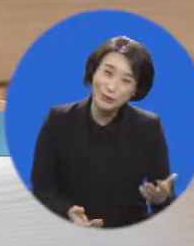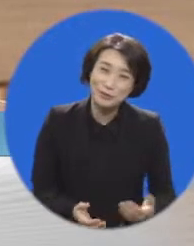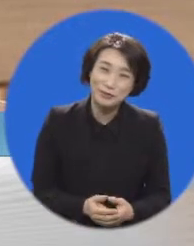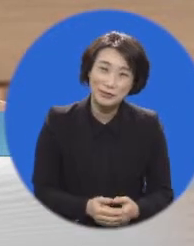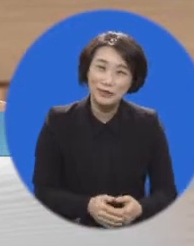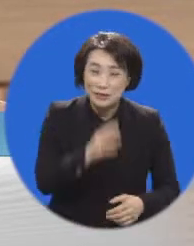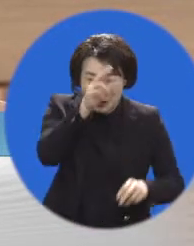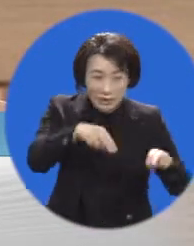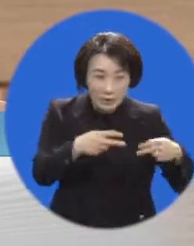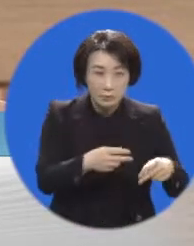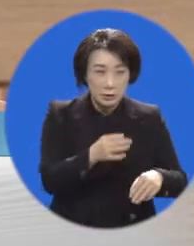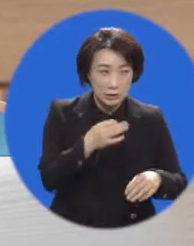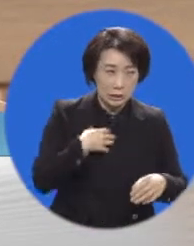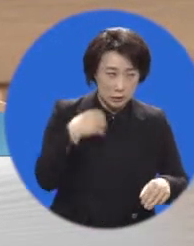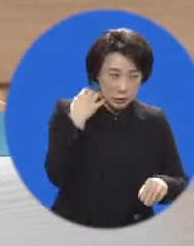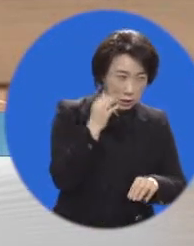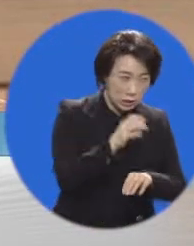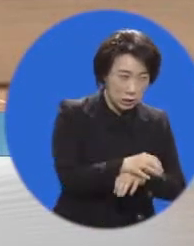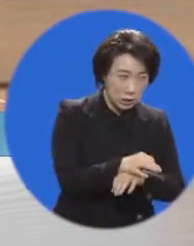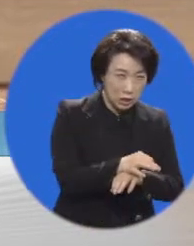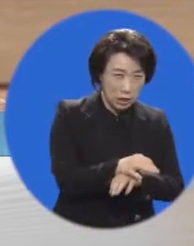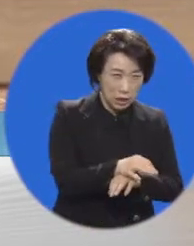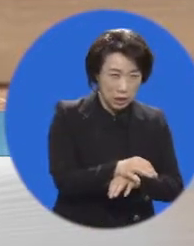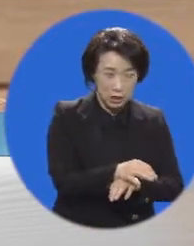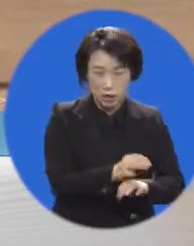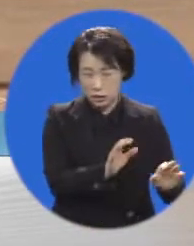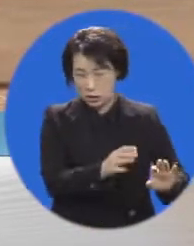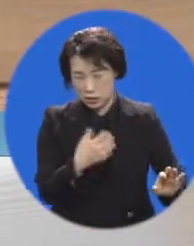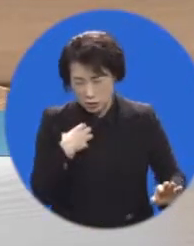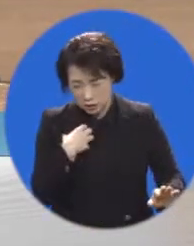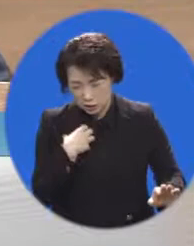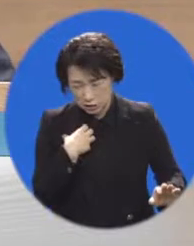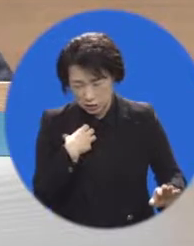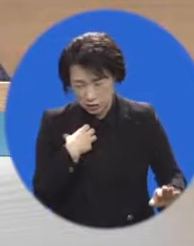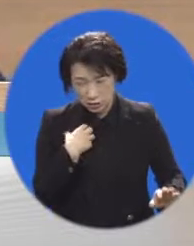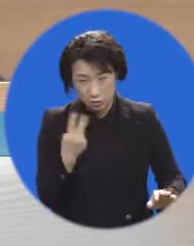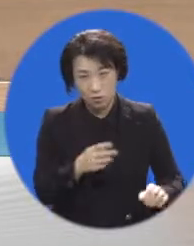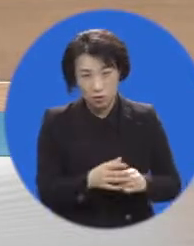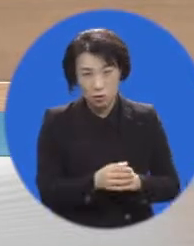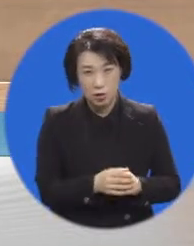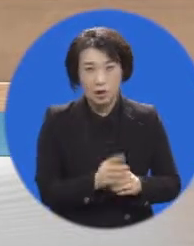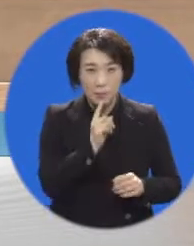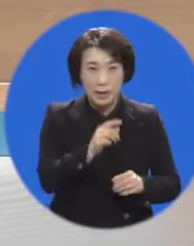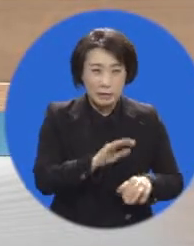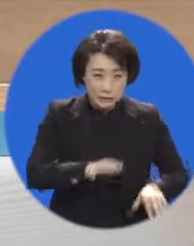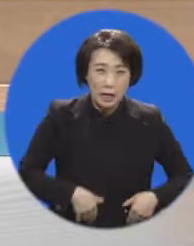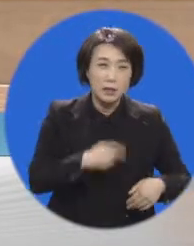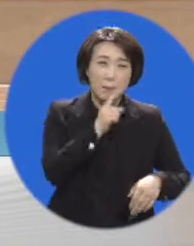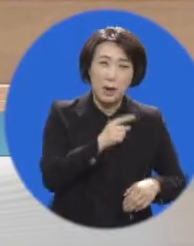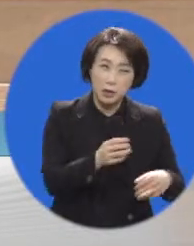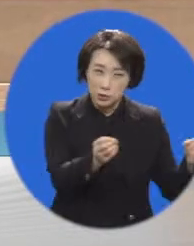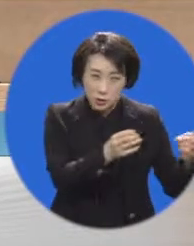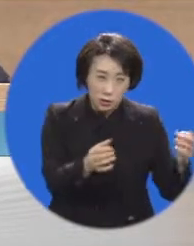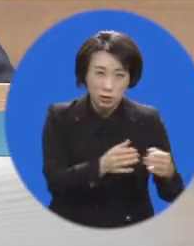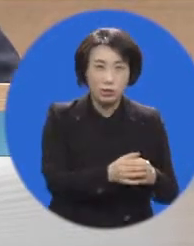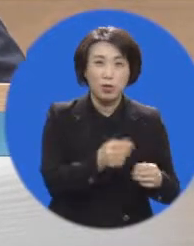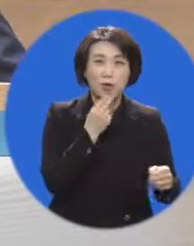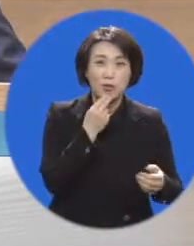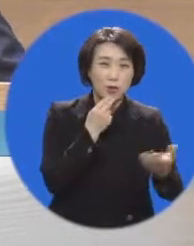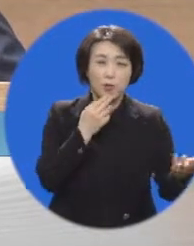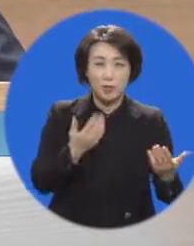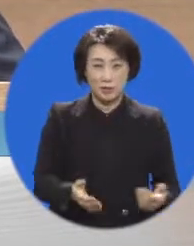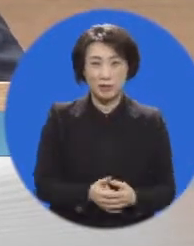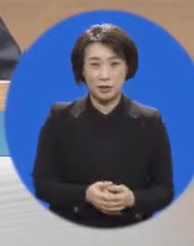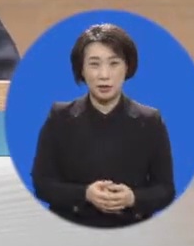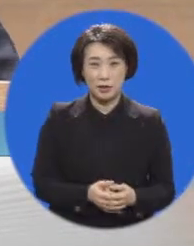남의 한 그릇도 못 사냐 그 말이야. 응? 서로 말 한마디도 따뜻게 못해? 어? 미느리가